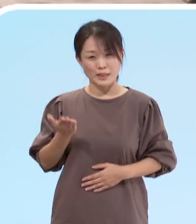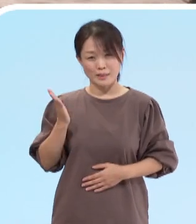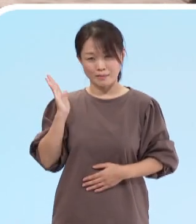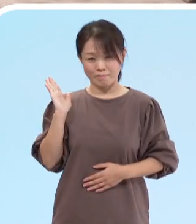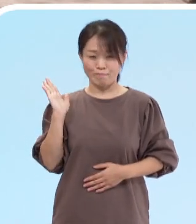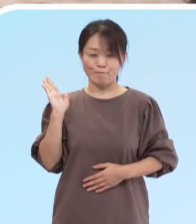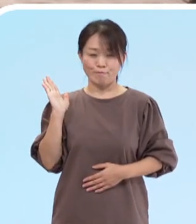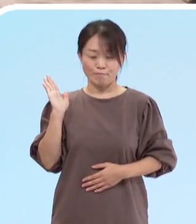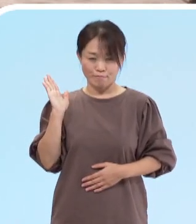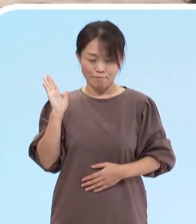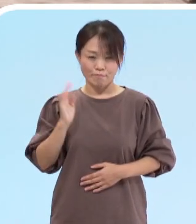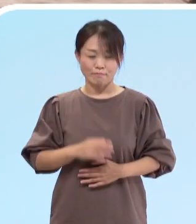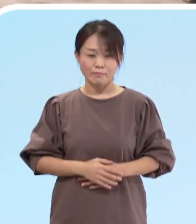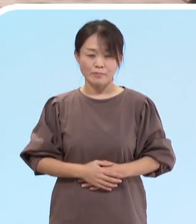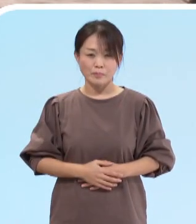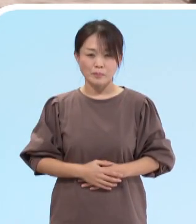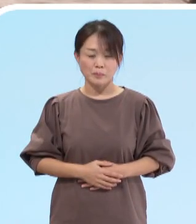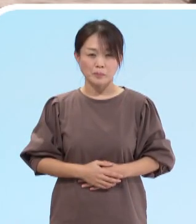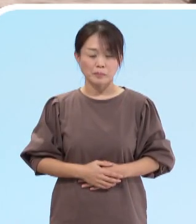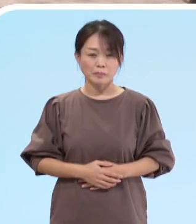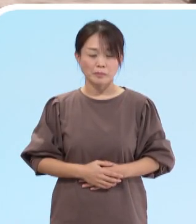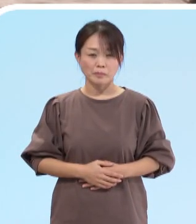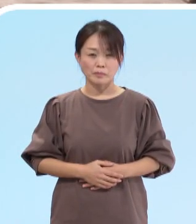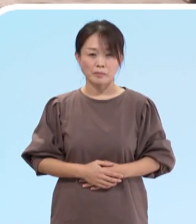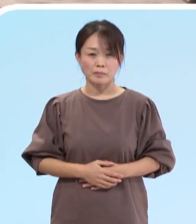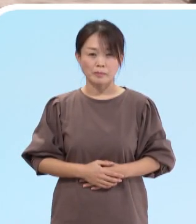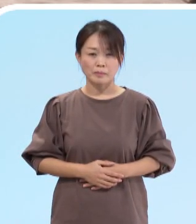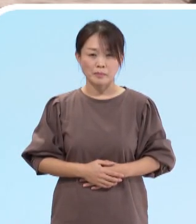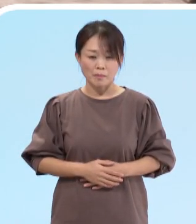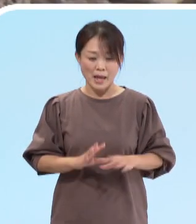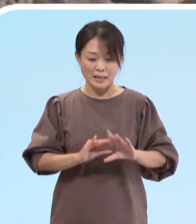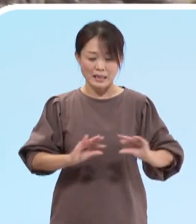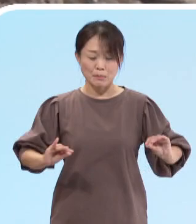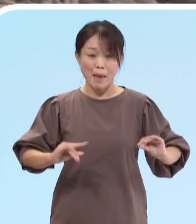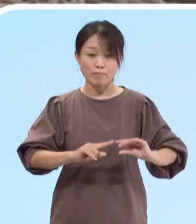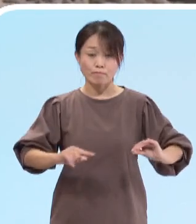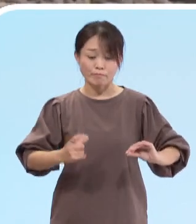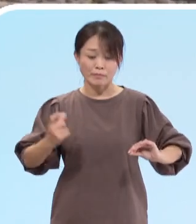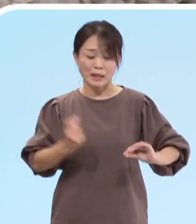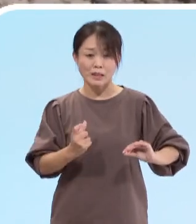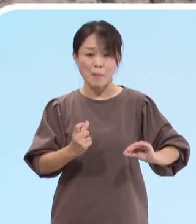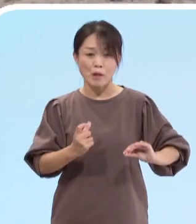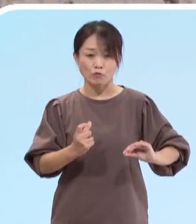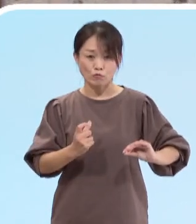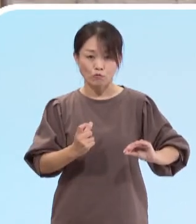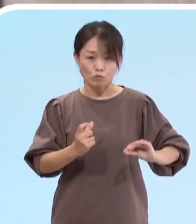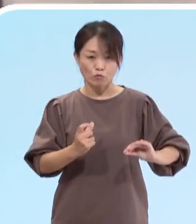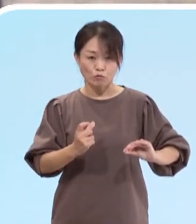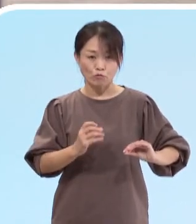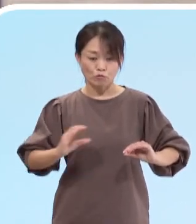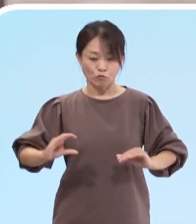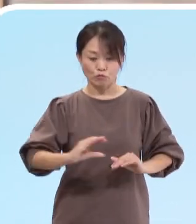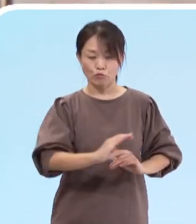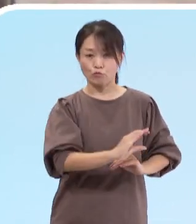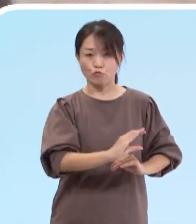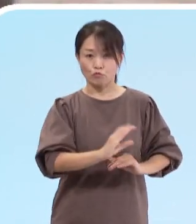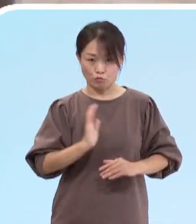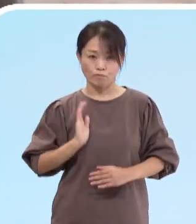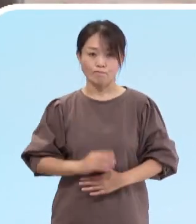続いて建設現場でよく見かけるロードローラー、地面を締め固めるための機械です。